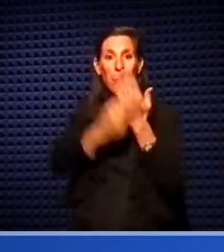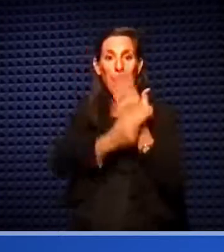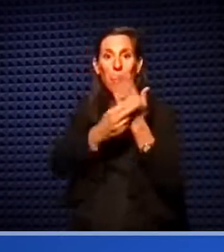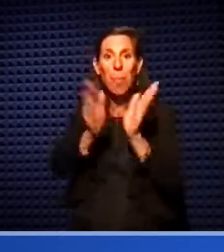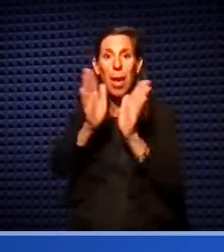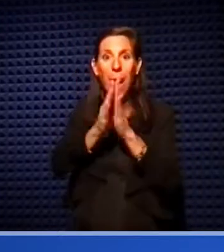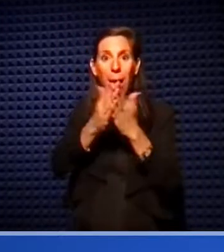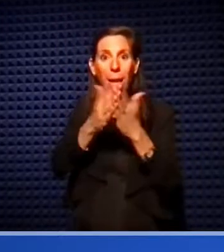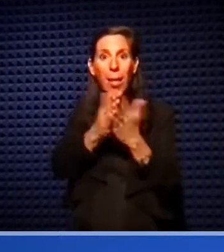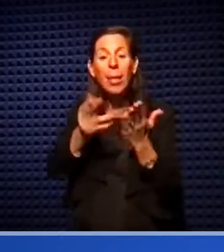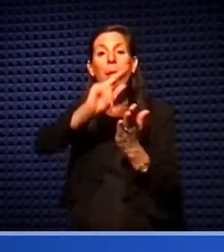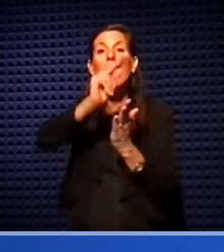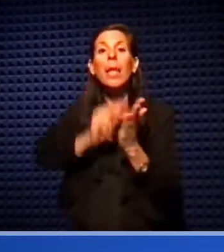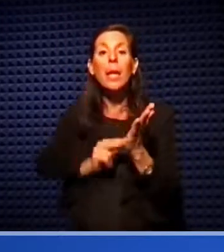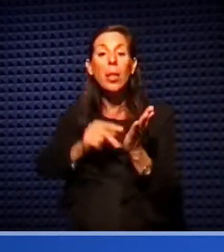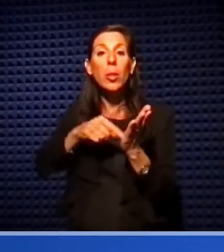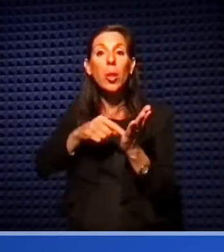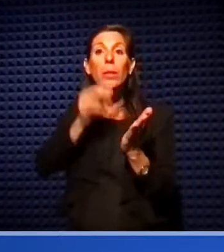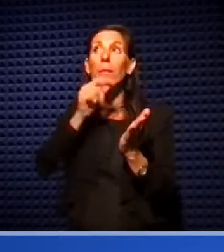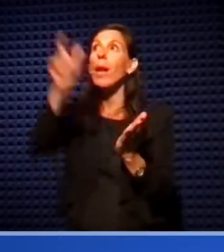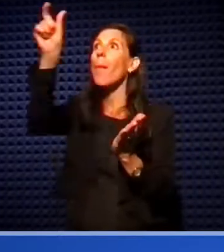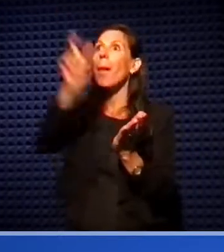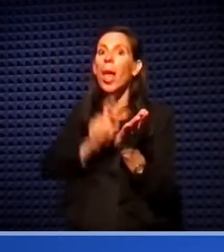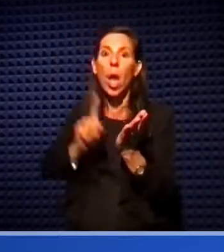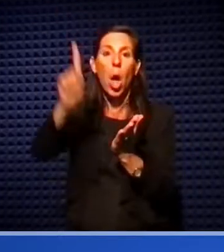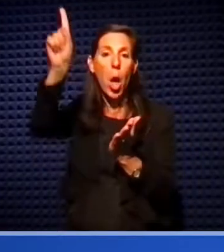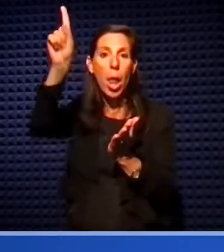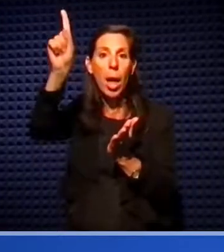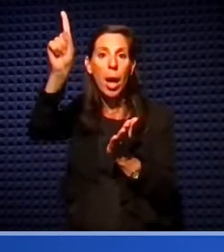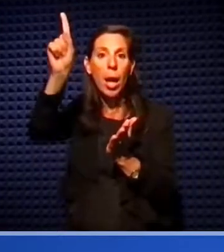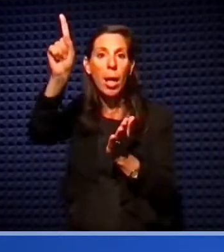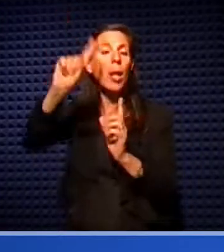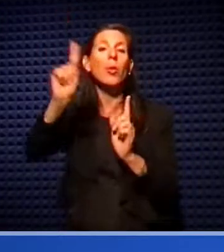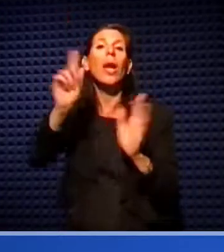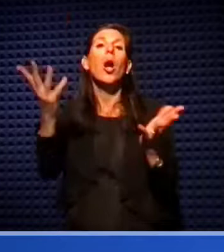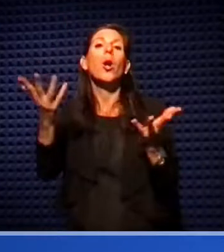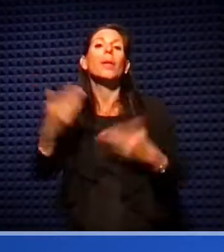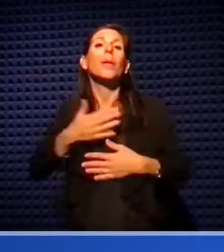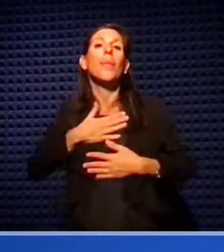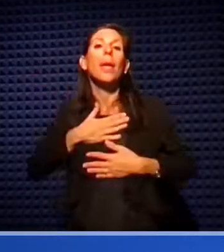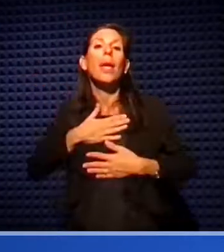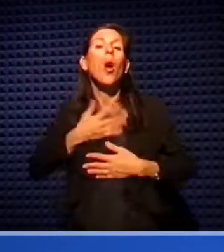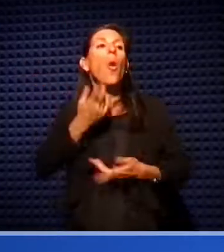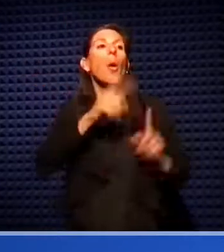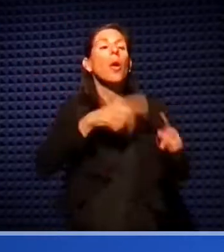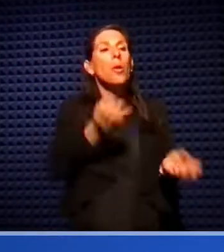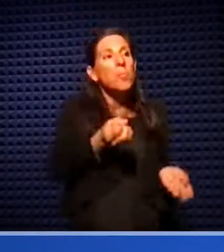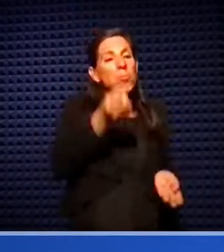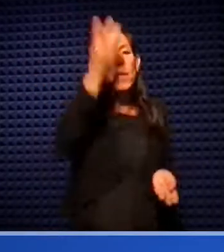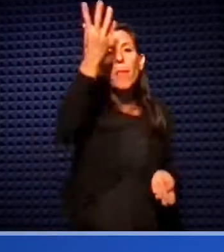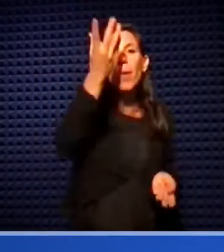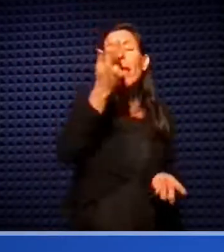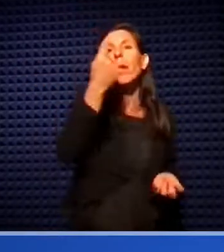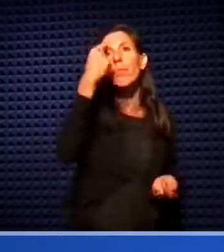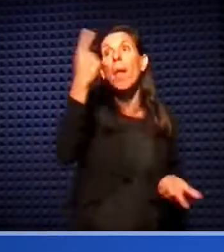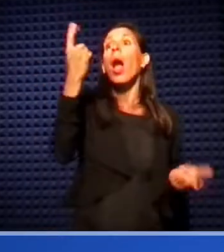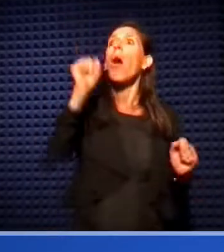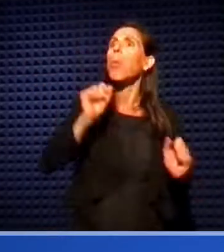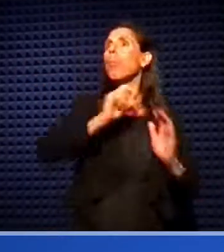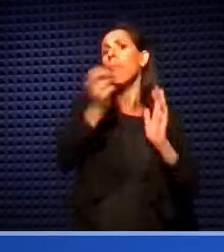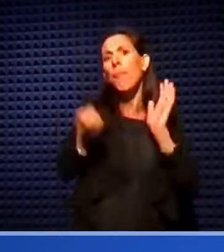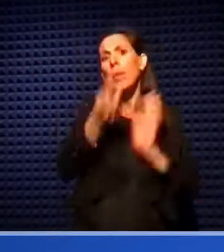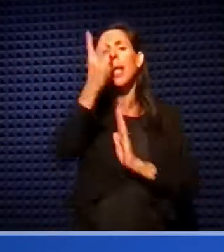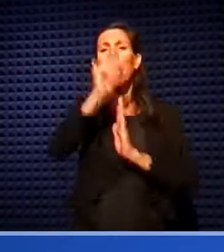ብቐሊሉ ምሕዳግ ክሳብ ክንዳይ ሓደገኛ ምዃኑ ዝገለጸሎም ተመልኪትና ነርና እቲ ሓደጋ ኣብ ዝረአ ጥራይ ብምትኳር ኣብ ግብዝና ምውዳቕ